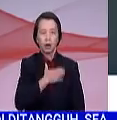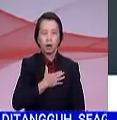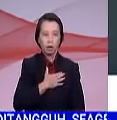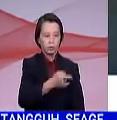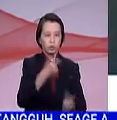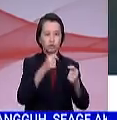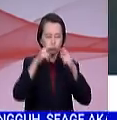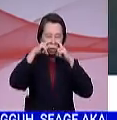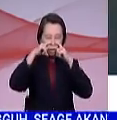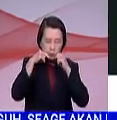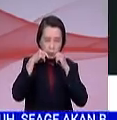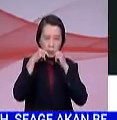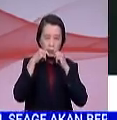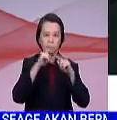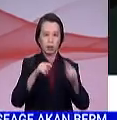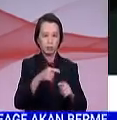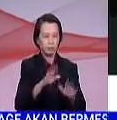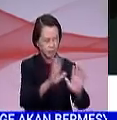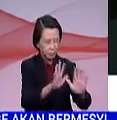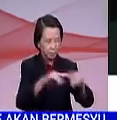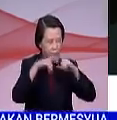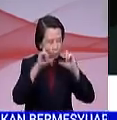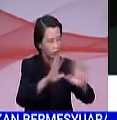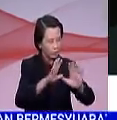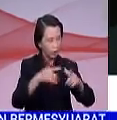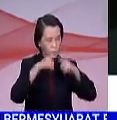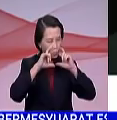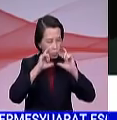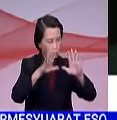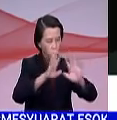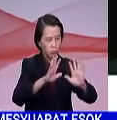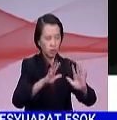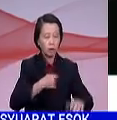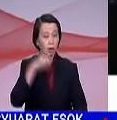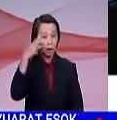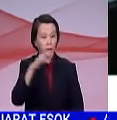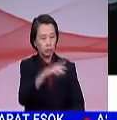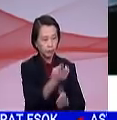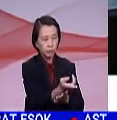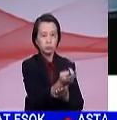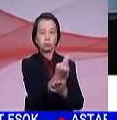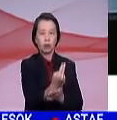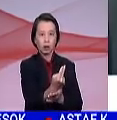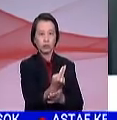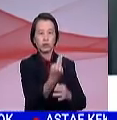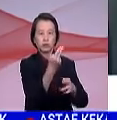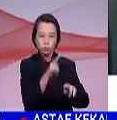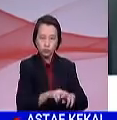buka. Tapi nurse bagi tahu pakai, jangan buka ni. So tak lama lepas dia bangun tu, dia